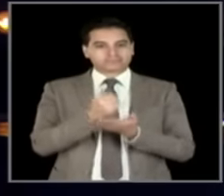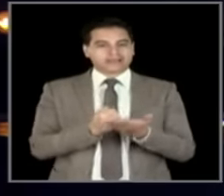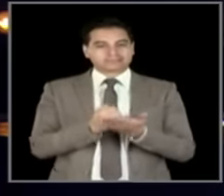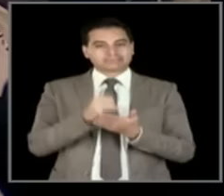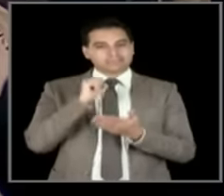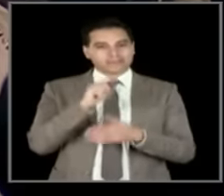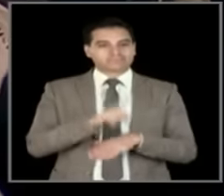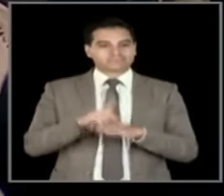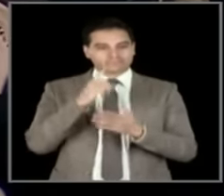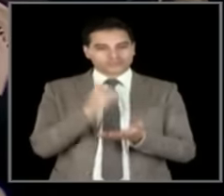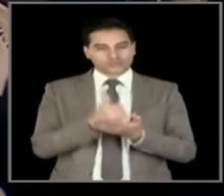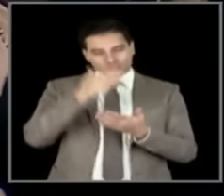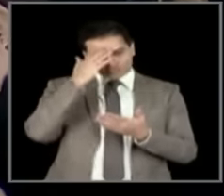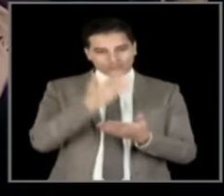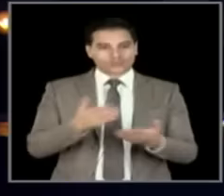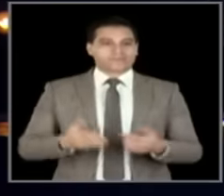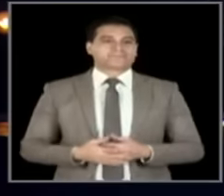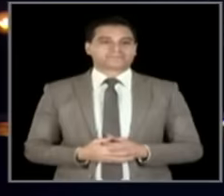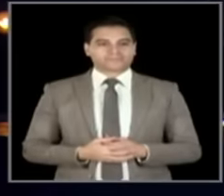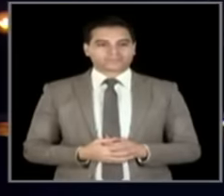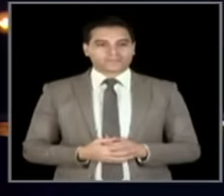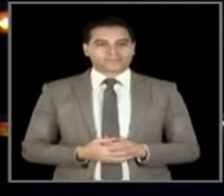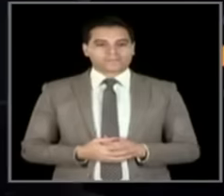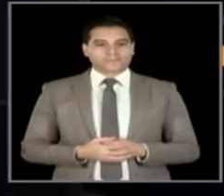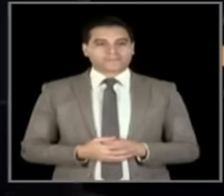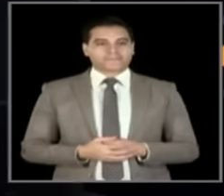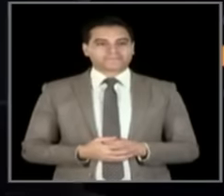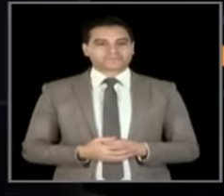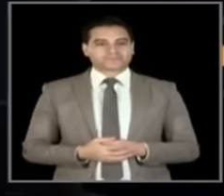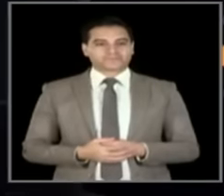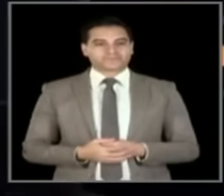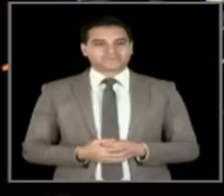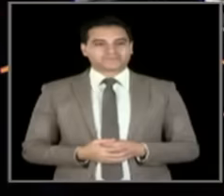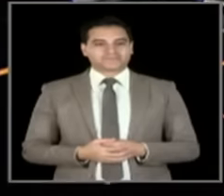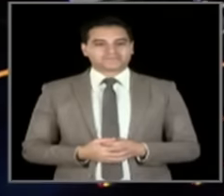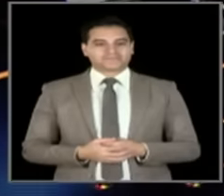مدرسه السعديه اشكرك يا دكتور اشكرك